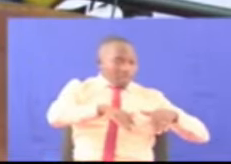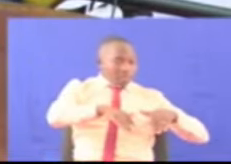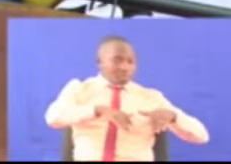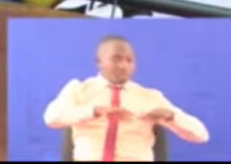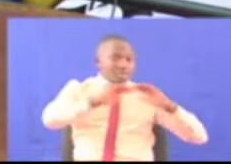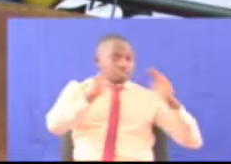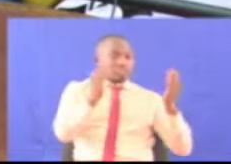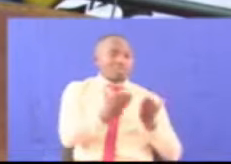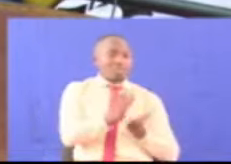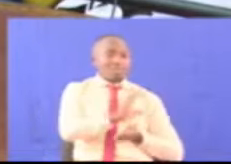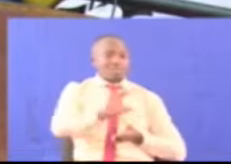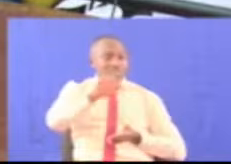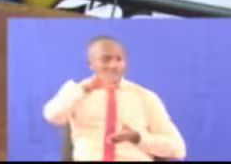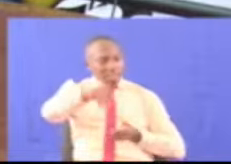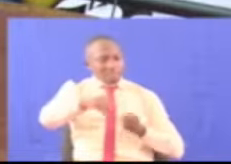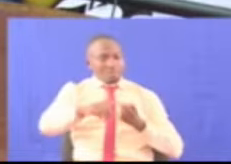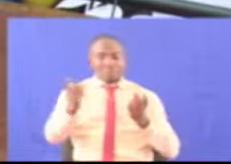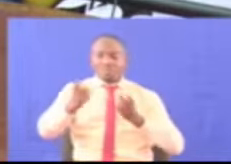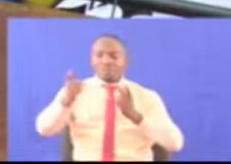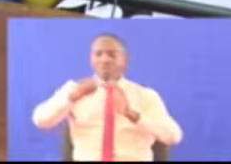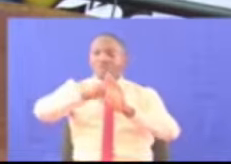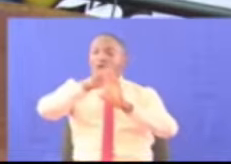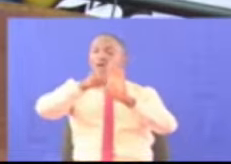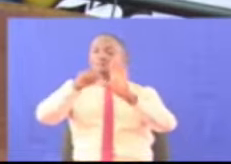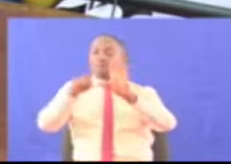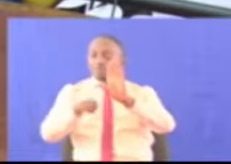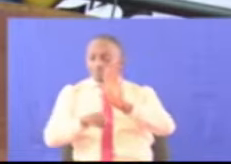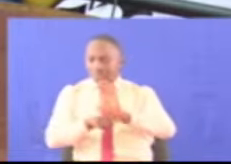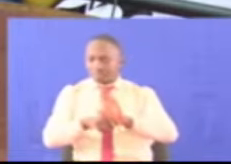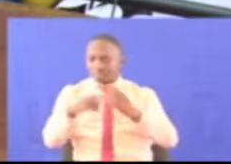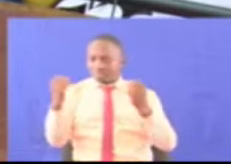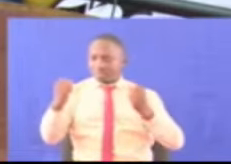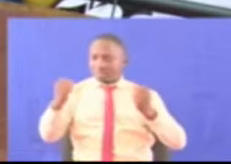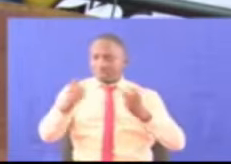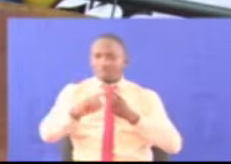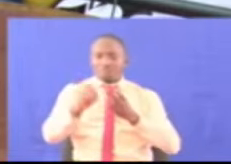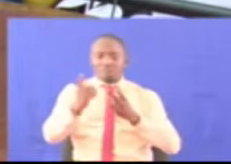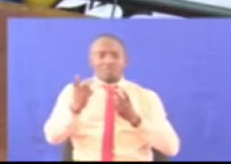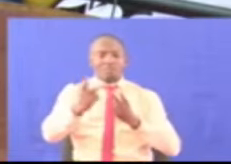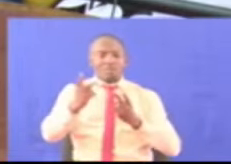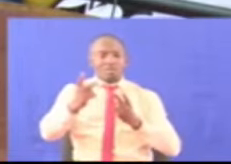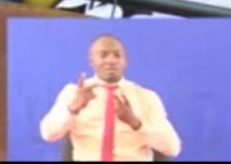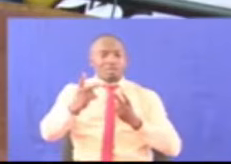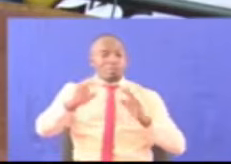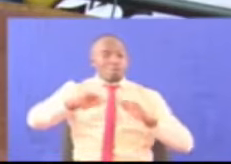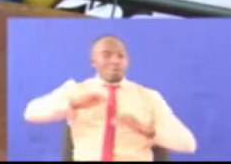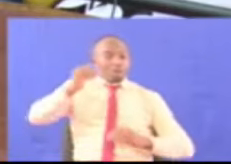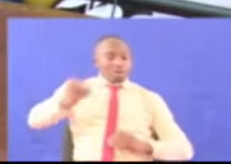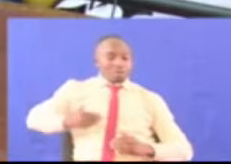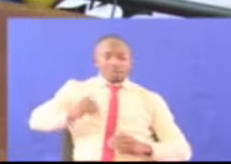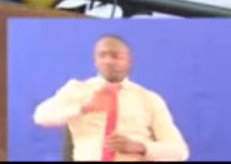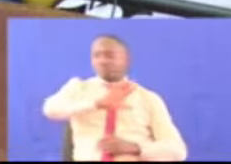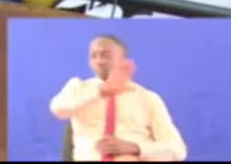bara letu la Afrika, na kubwa zaidi ni fahari kubwa kwa wanawake wote barani Afrika,